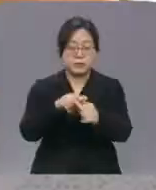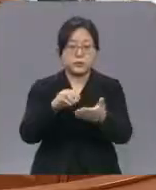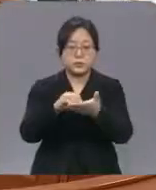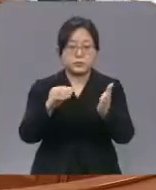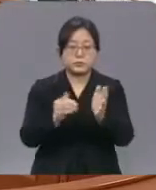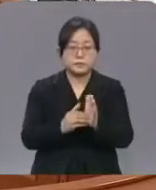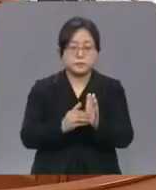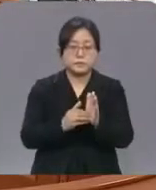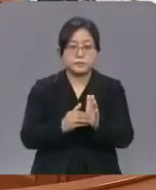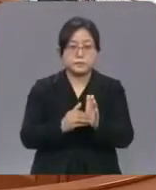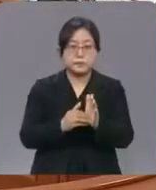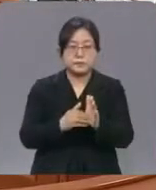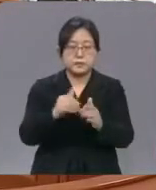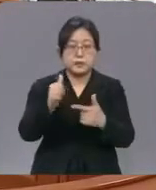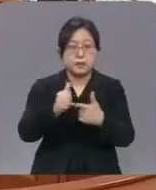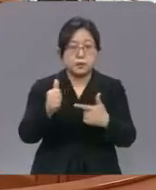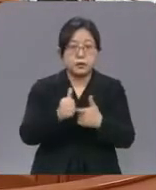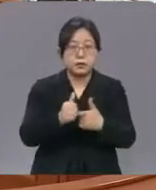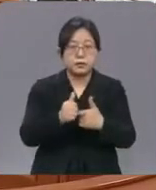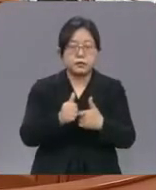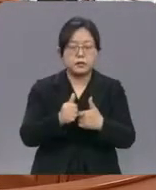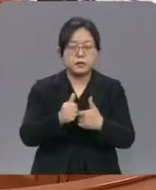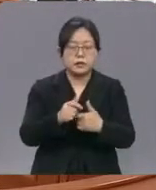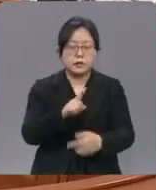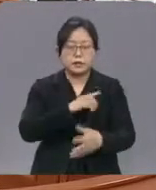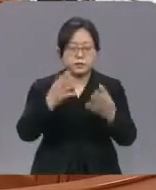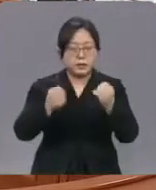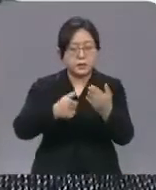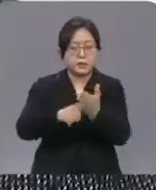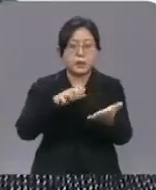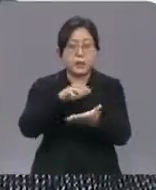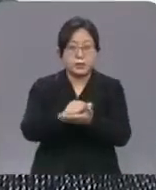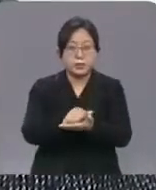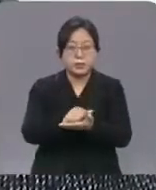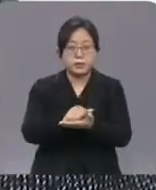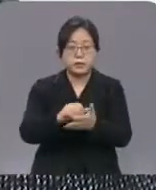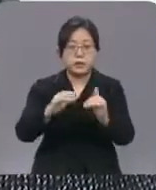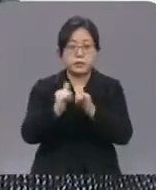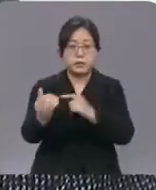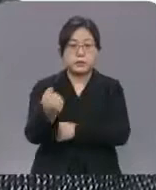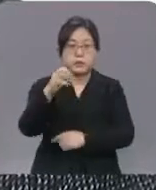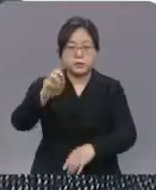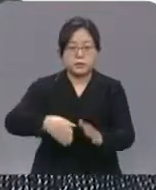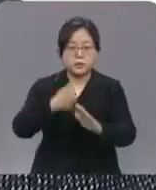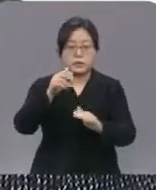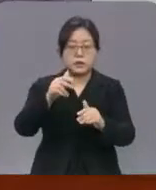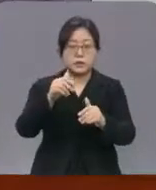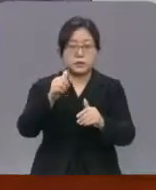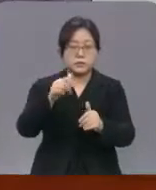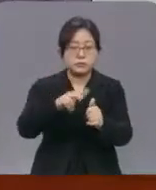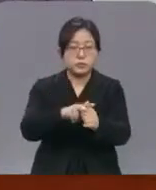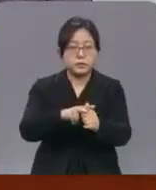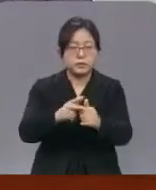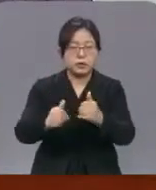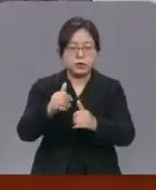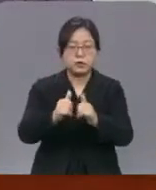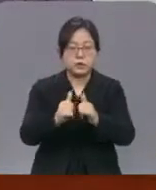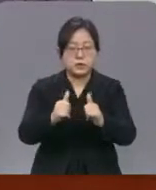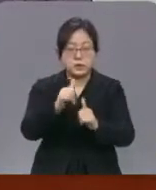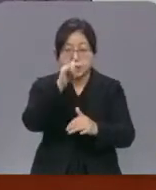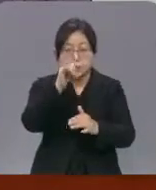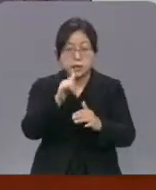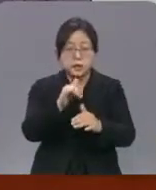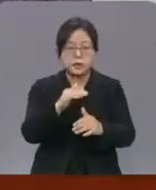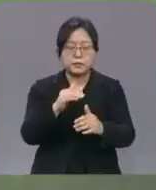등록했습니다. 호남에서 역대 최고 대선 득표를 얻은 국민의힘도 광주시장 후보로 경쟁력 있는 인물을